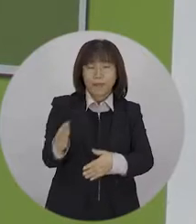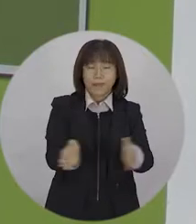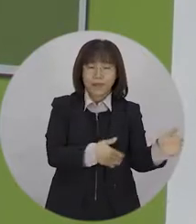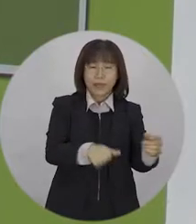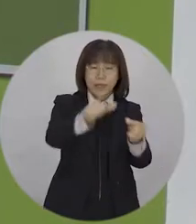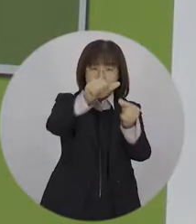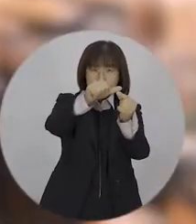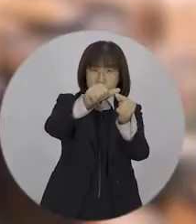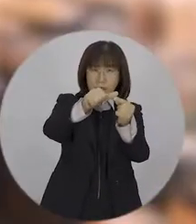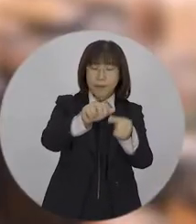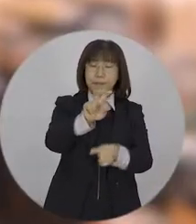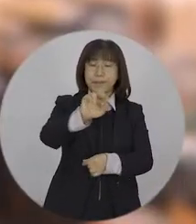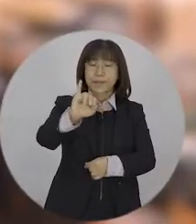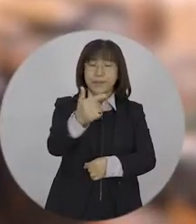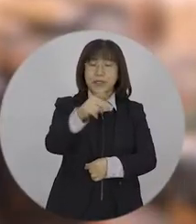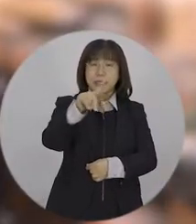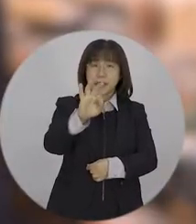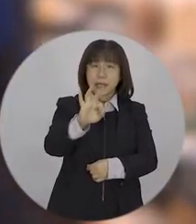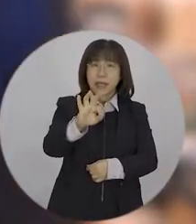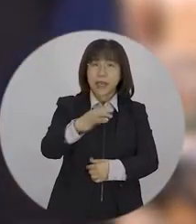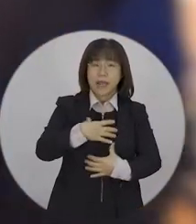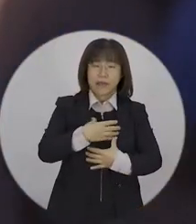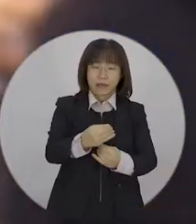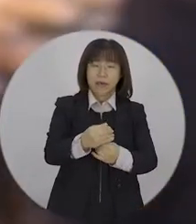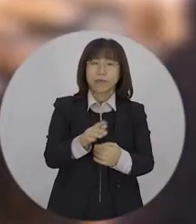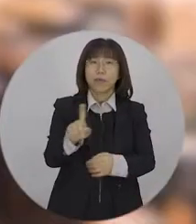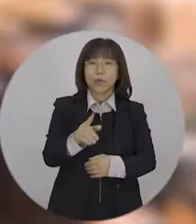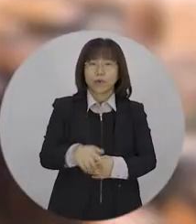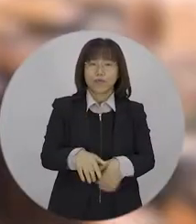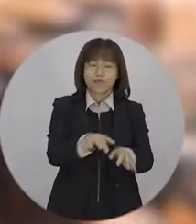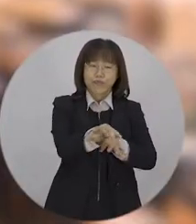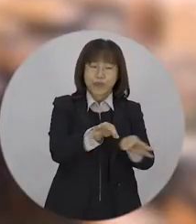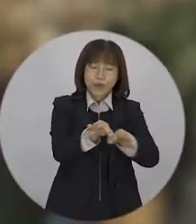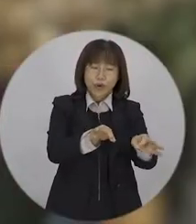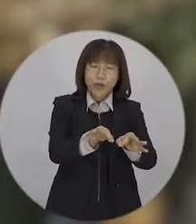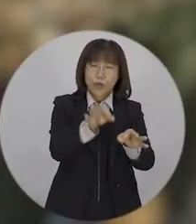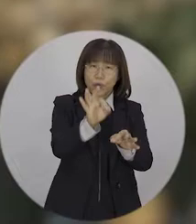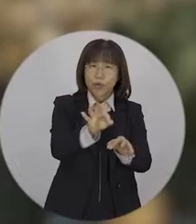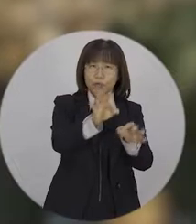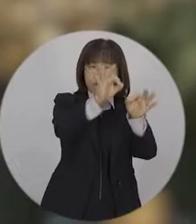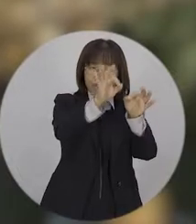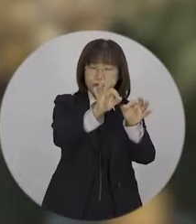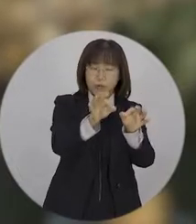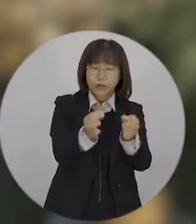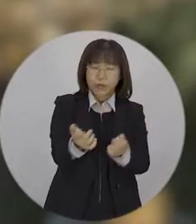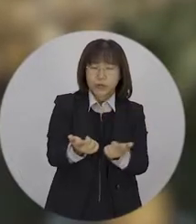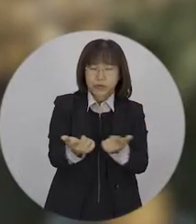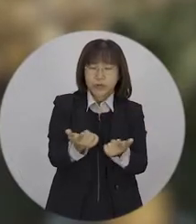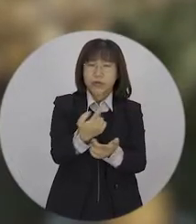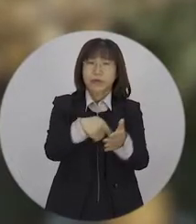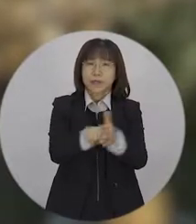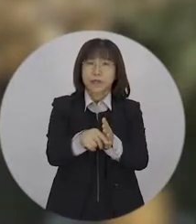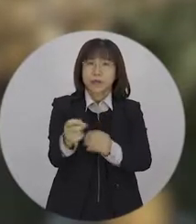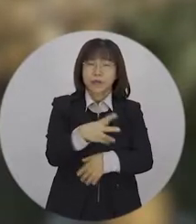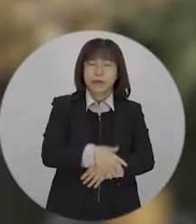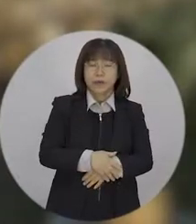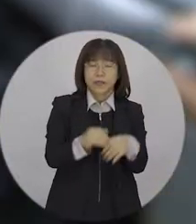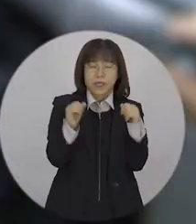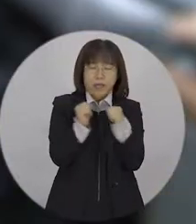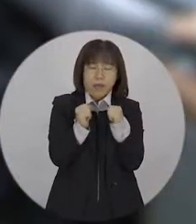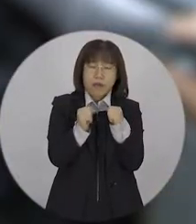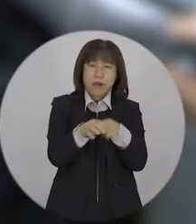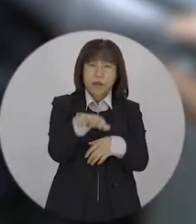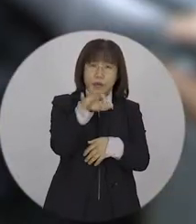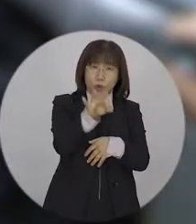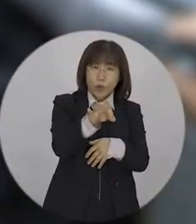마지막으로 민생안정 분야에서는 물과 안전관리와 청소 대책 등을 추진합니다 겨울철 물가